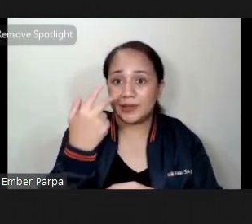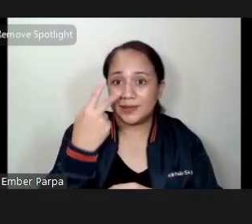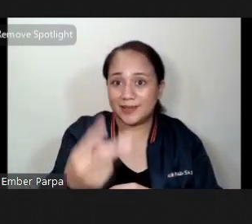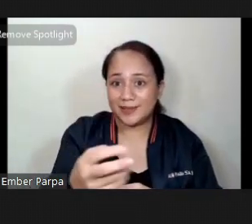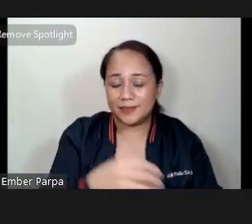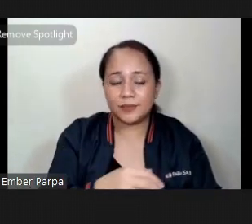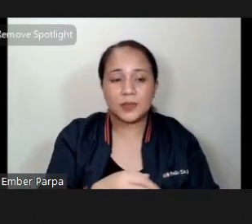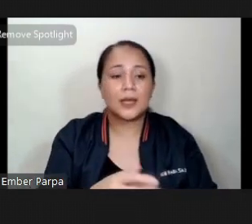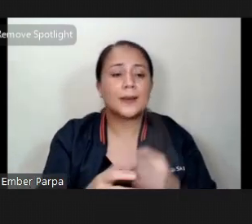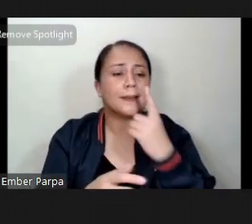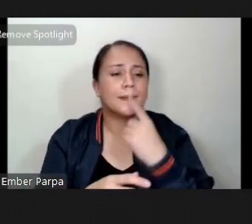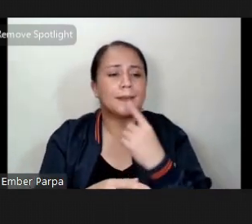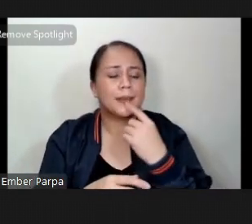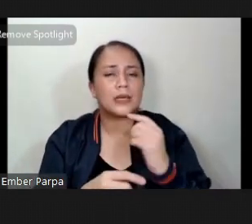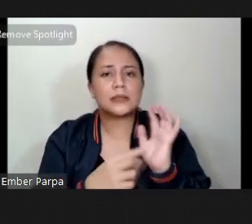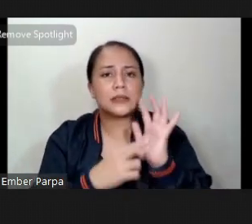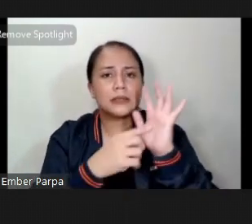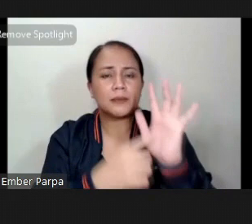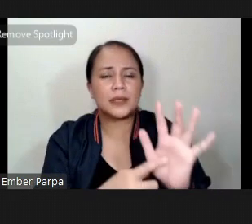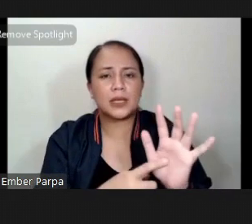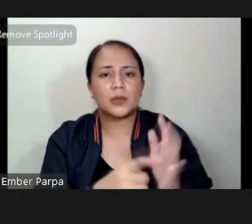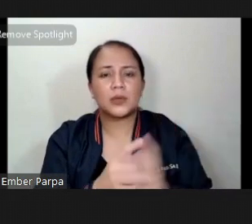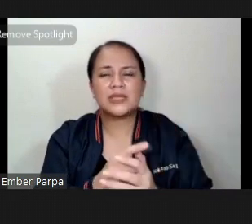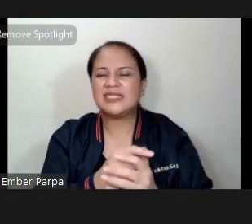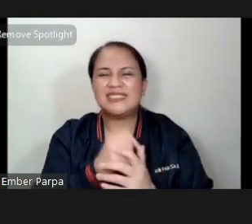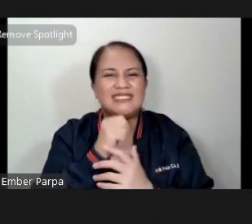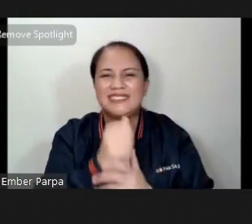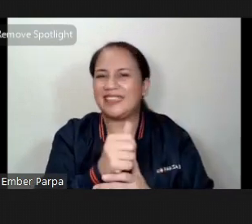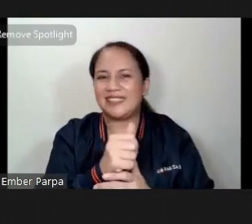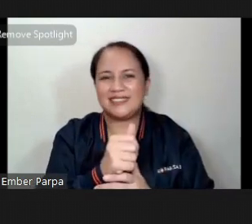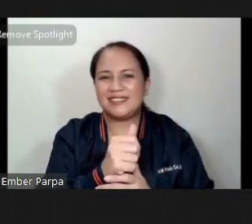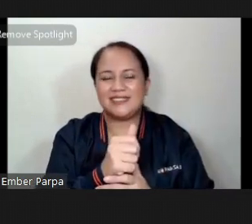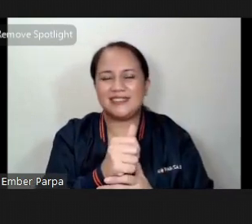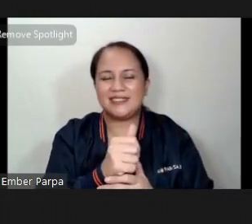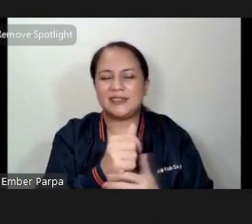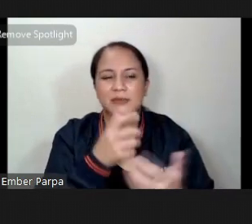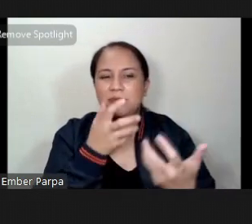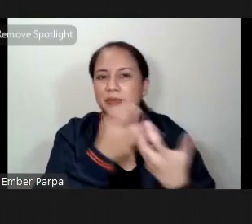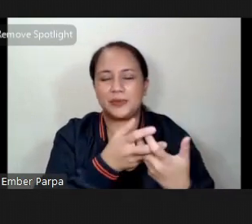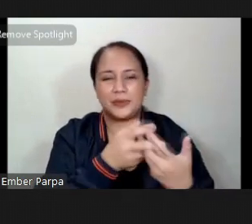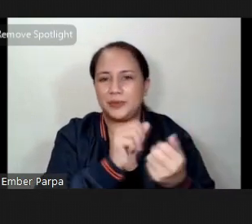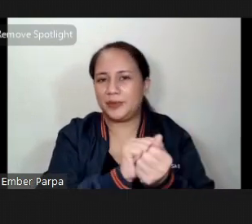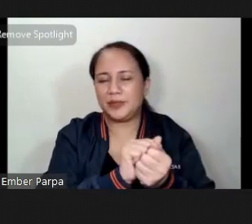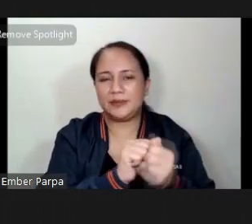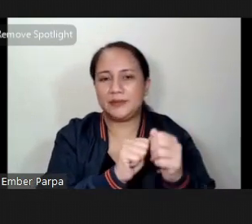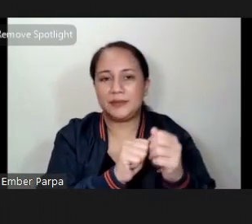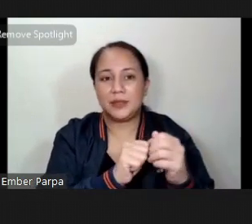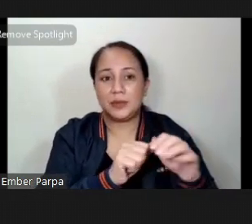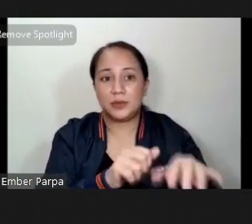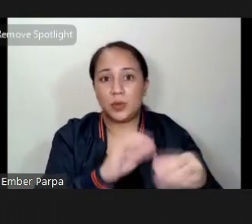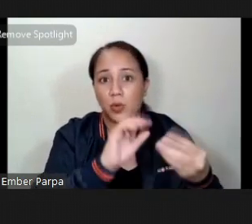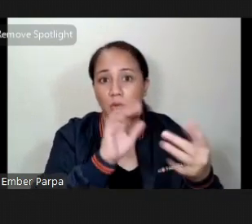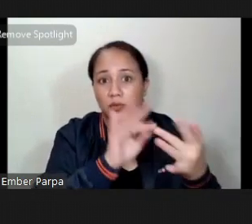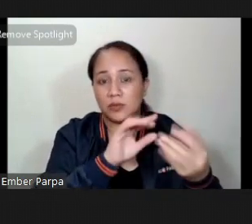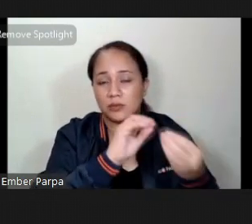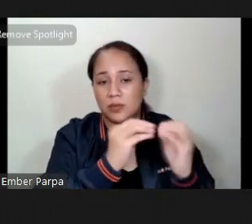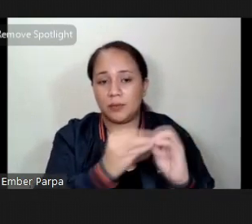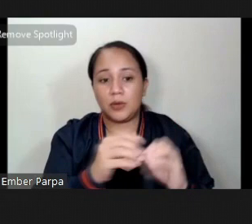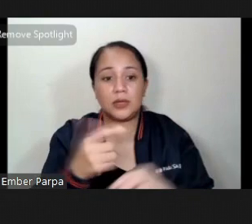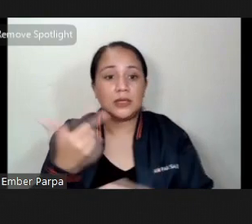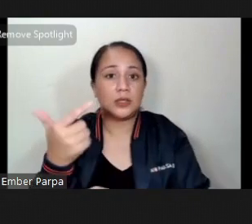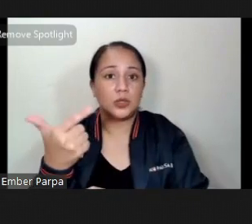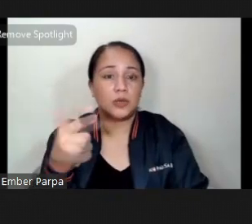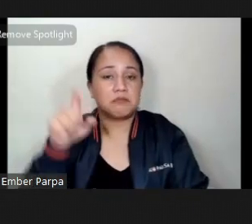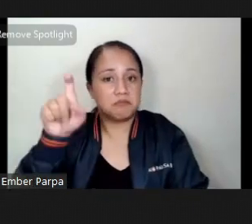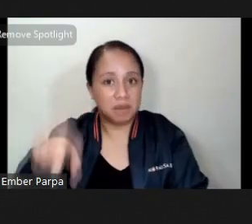ang kulay pula ay nagrepresenta sa mga hindi katangian na mayroon sa hotline, habang ang kulay berde naman ay ang mga dapat